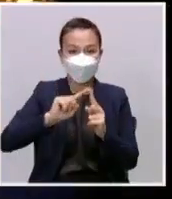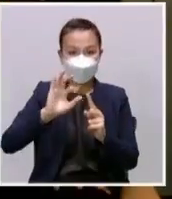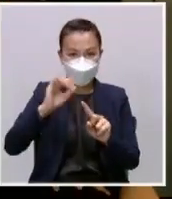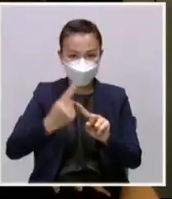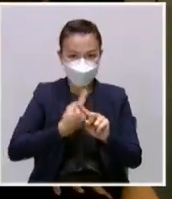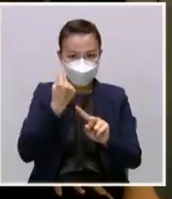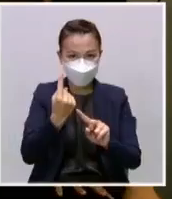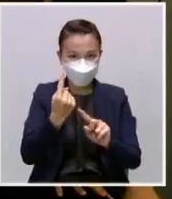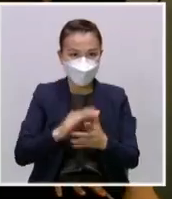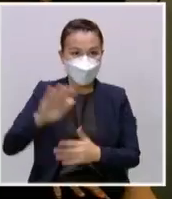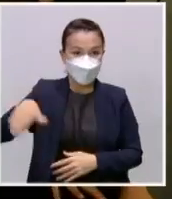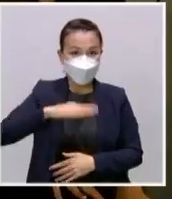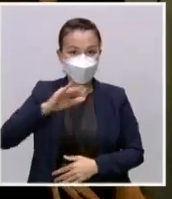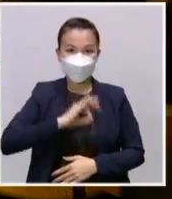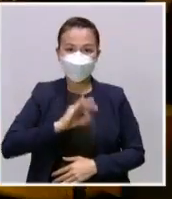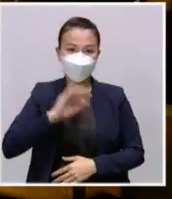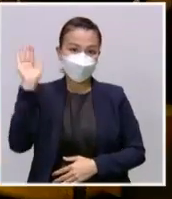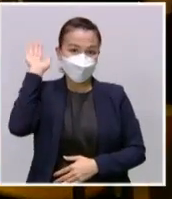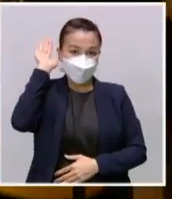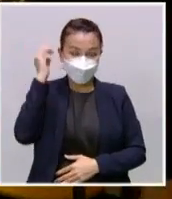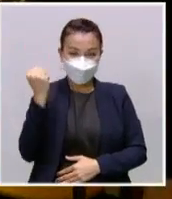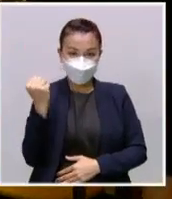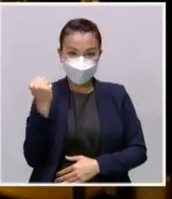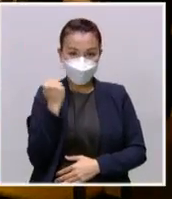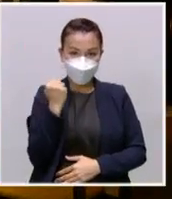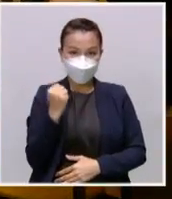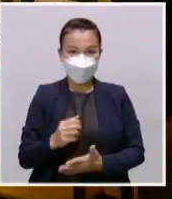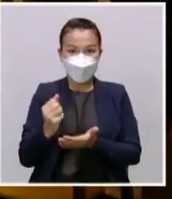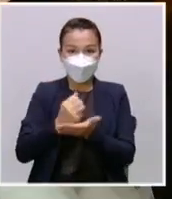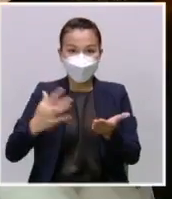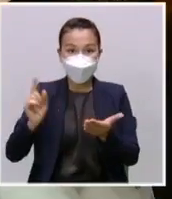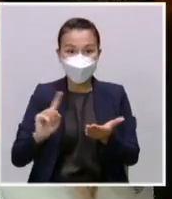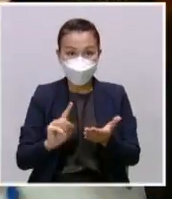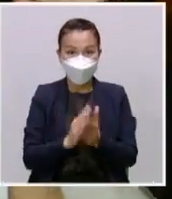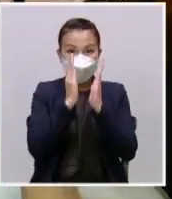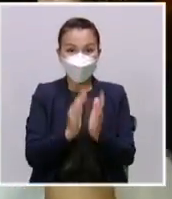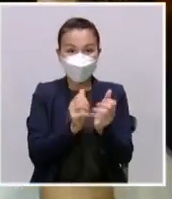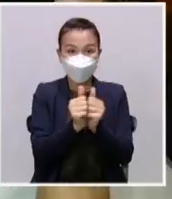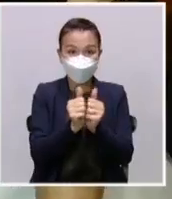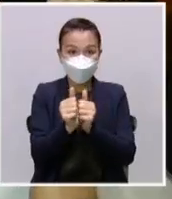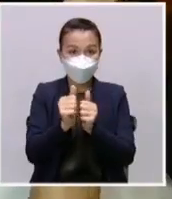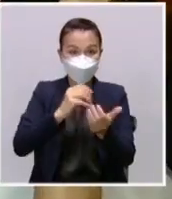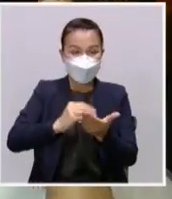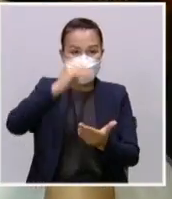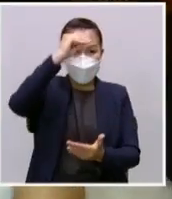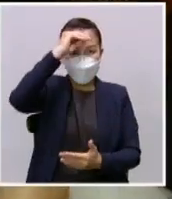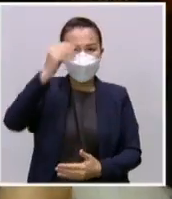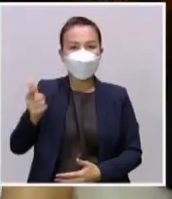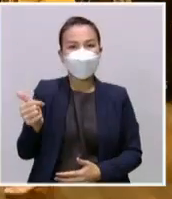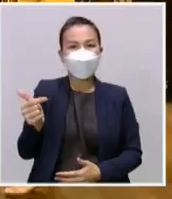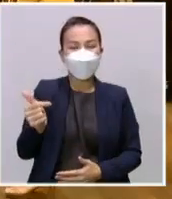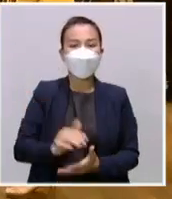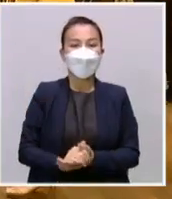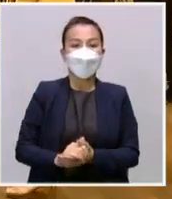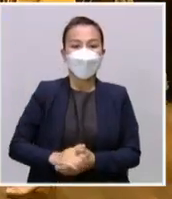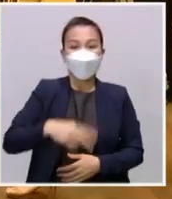าแต่ละคนพกความมั่นใจมาแสดงศักยภาพส่วนใหญ่ผู้เข้าประกวดในปีนี้มีประวัติการศึกษาโดดเด่นมีความสาม